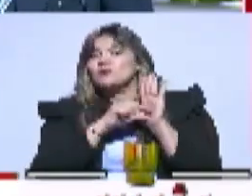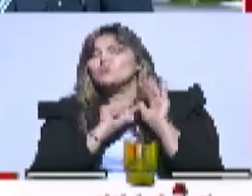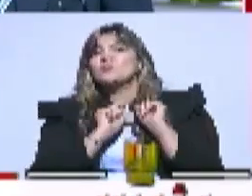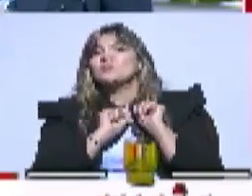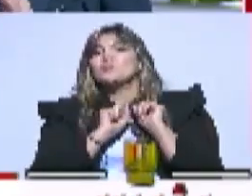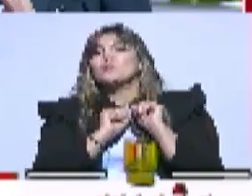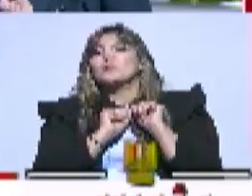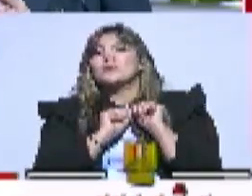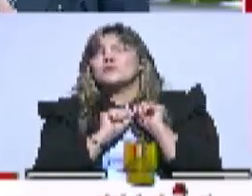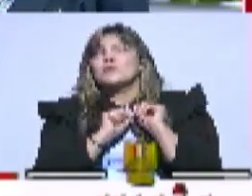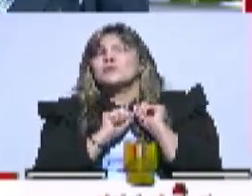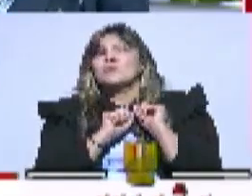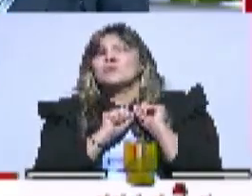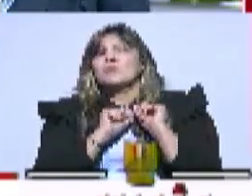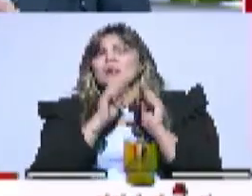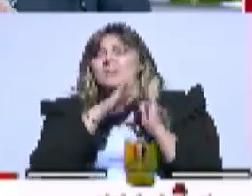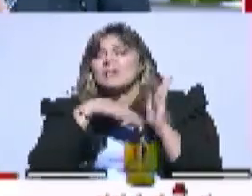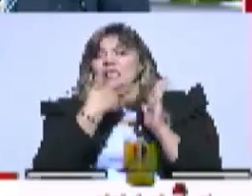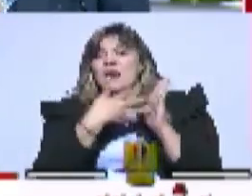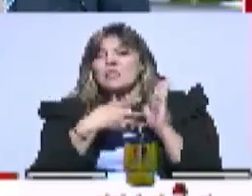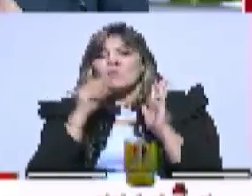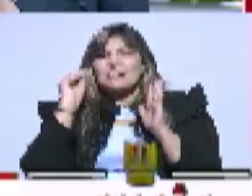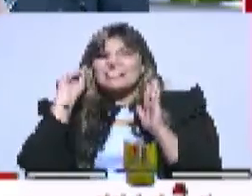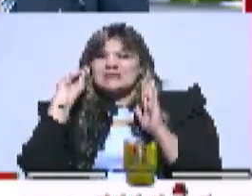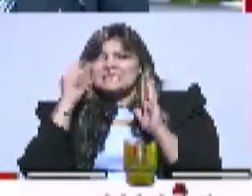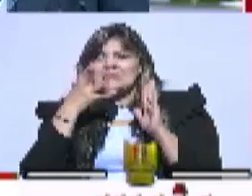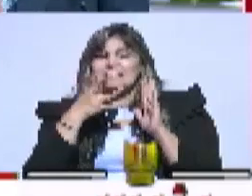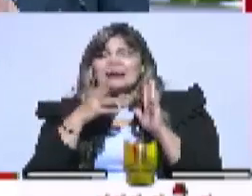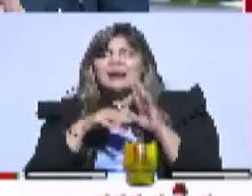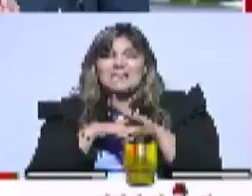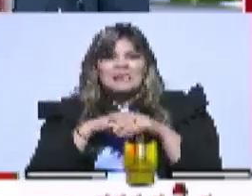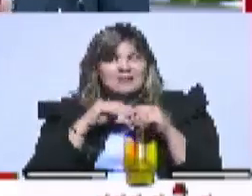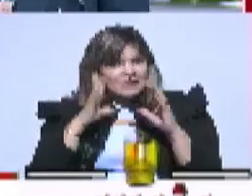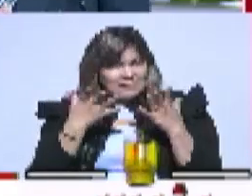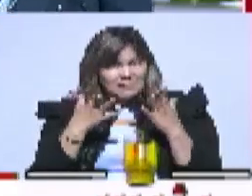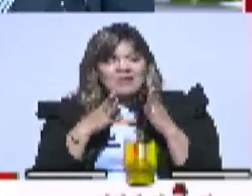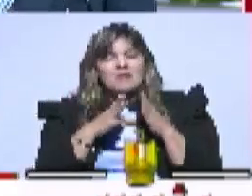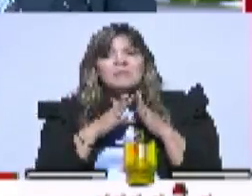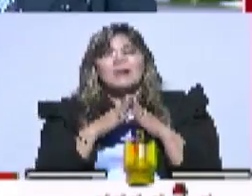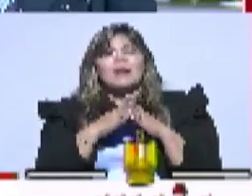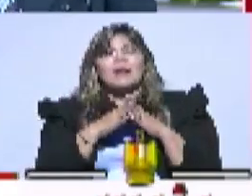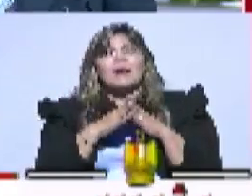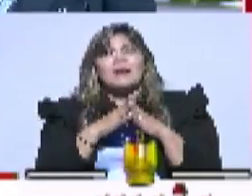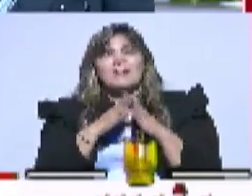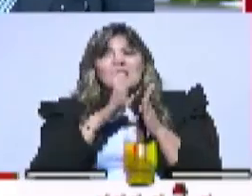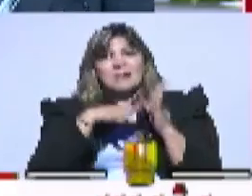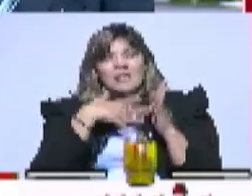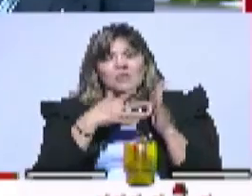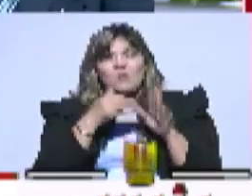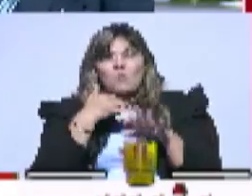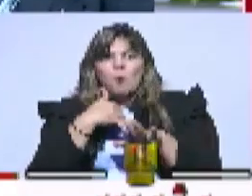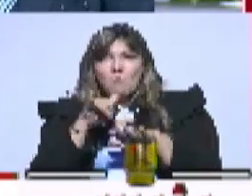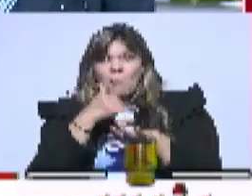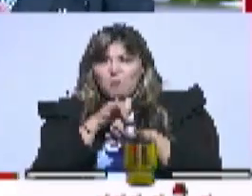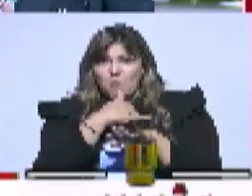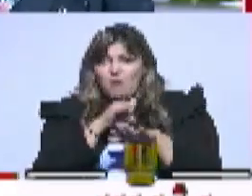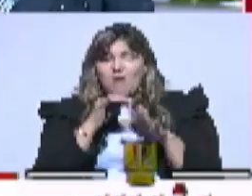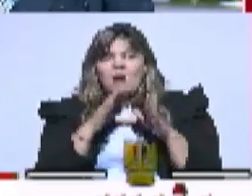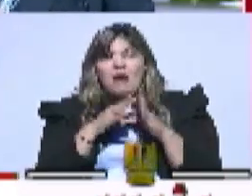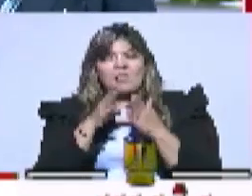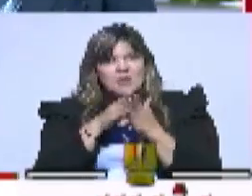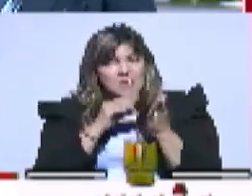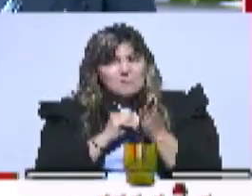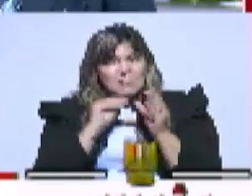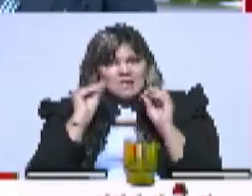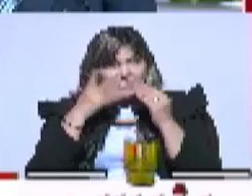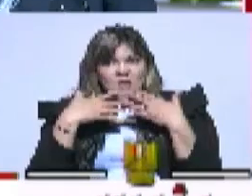في باب الانتخابات، كيف تؤدى ومتى تؤدى ولماذا تؤدى ومراحلها تبدأ